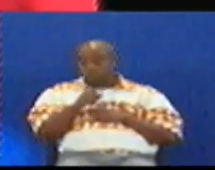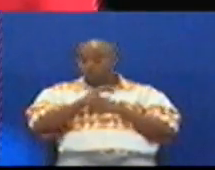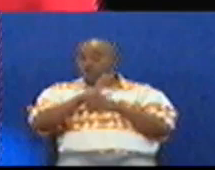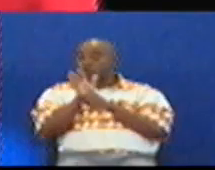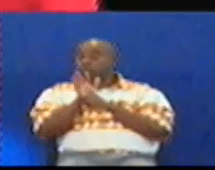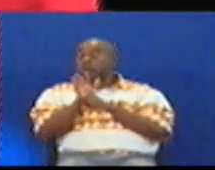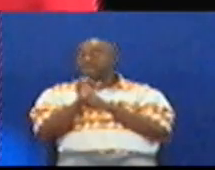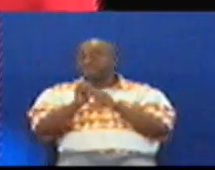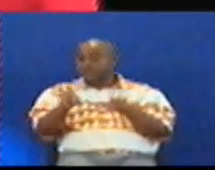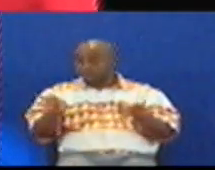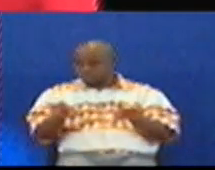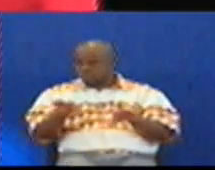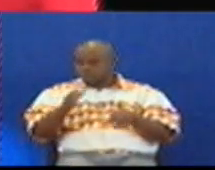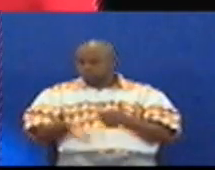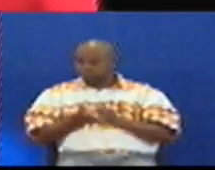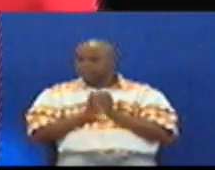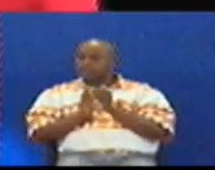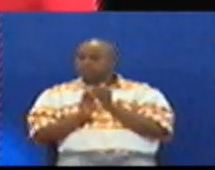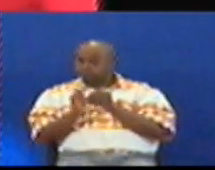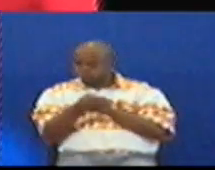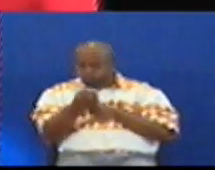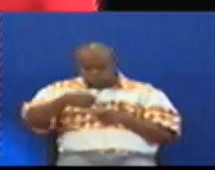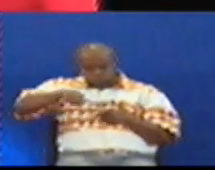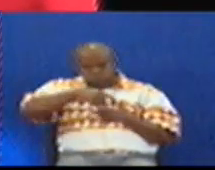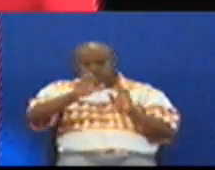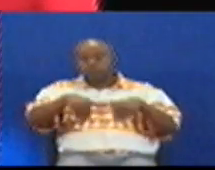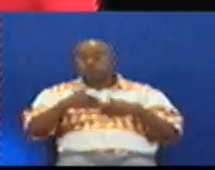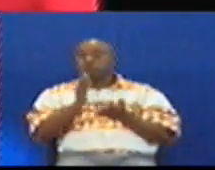wabunge wako pamoja na watumishi wote wa bunge. Tunakupongeza sana spika wetu.